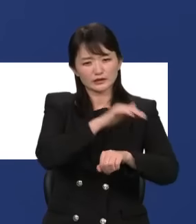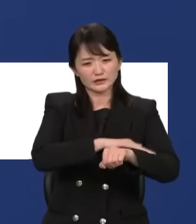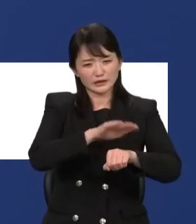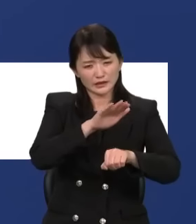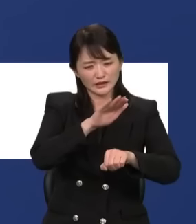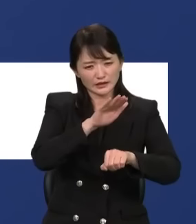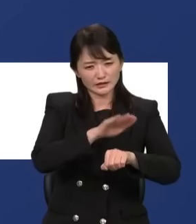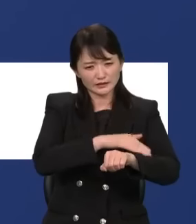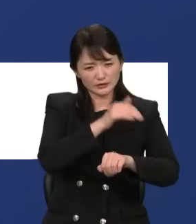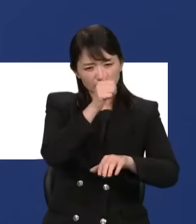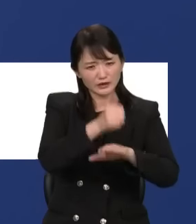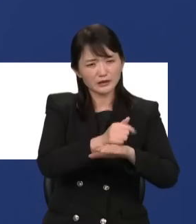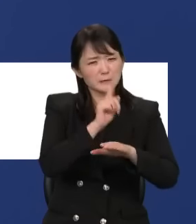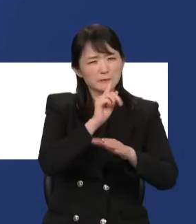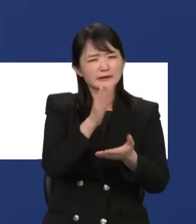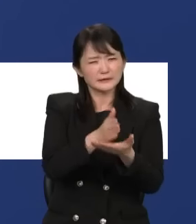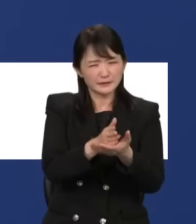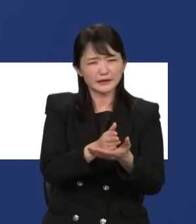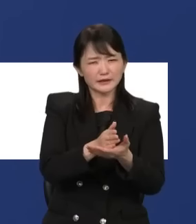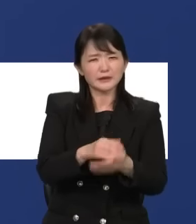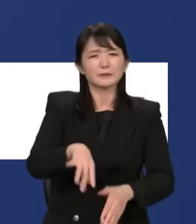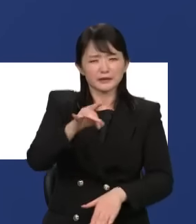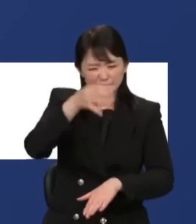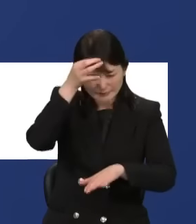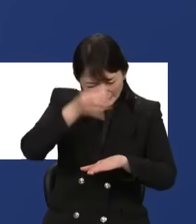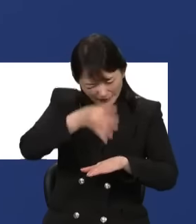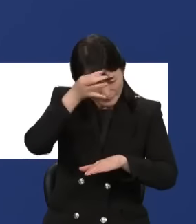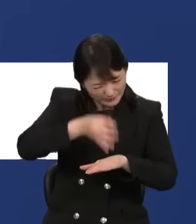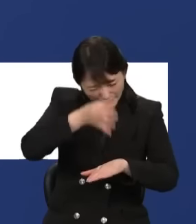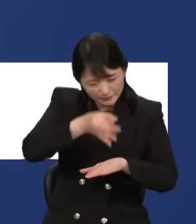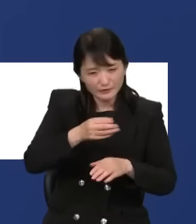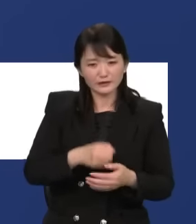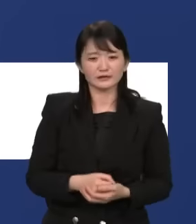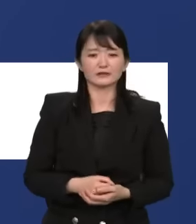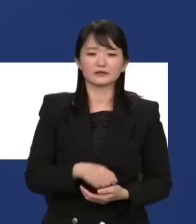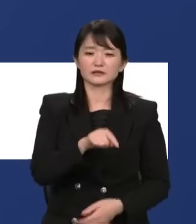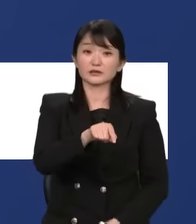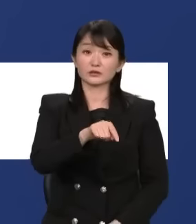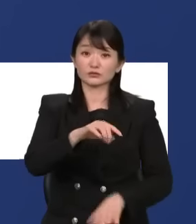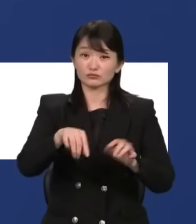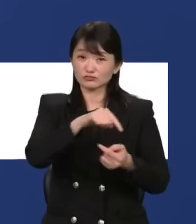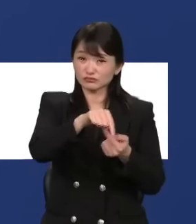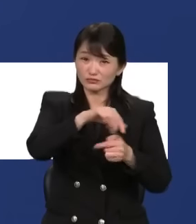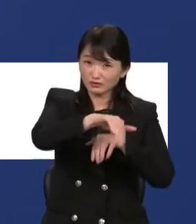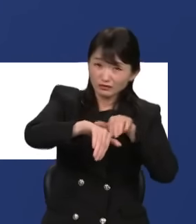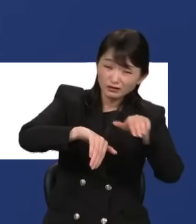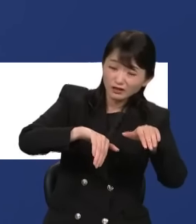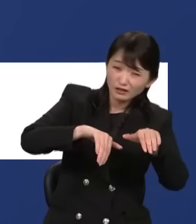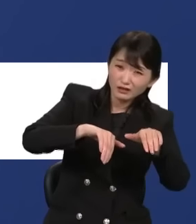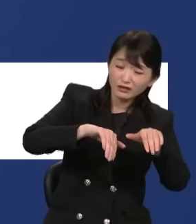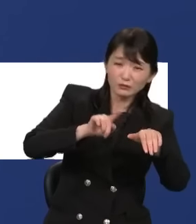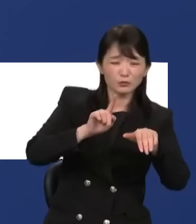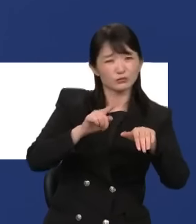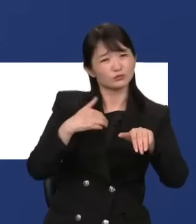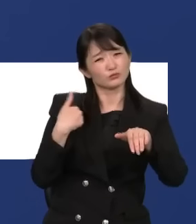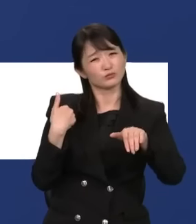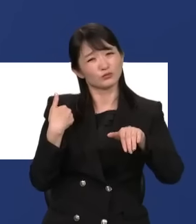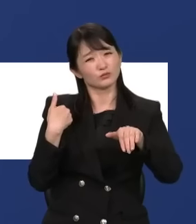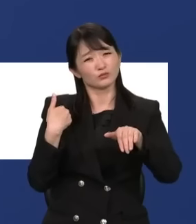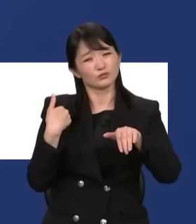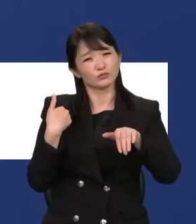얘기 하지 말고 사과를 좀 많이 하라고 모르겠습니다 이것도 국정 관요 뭐 어